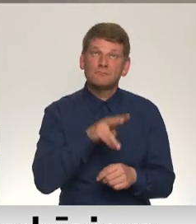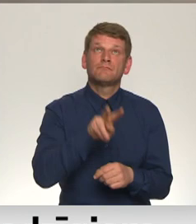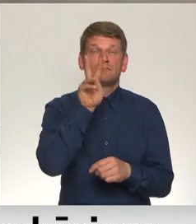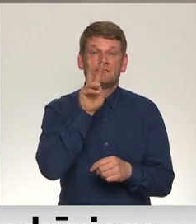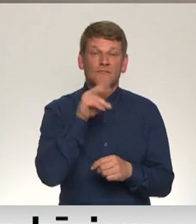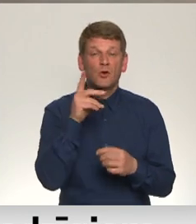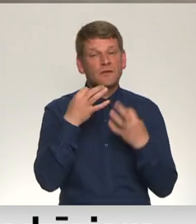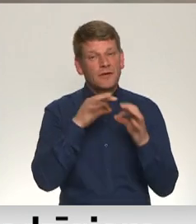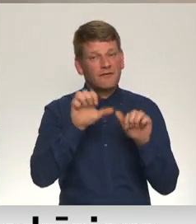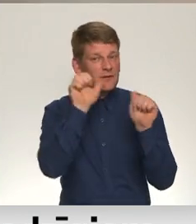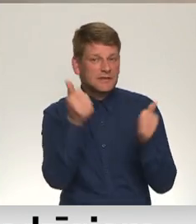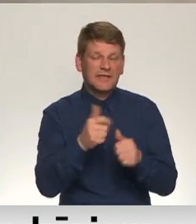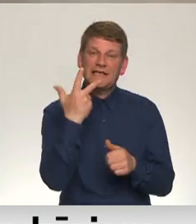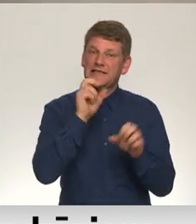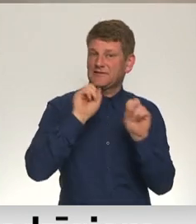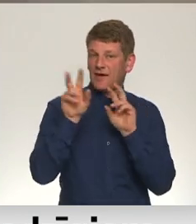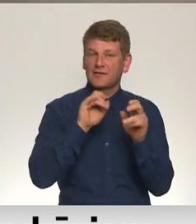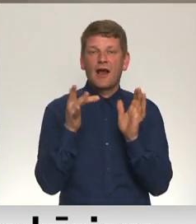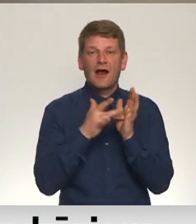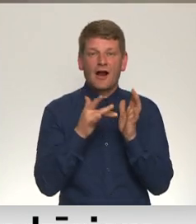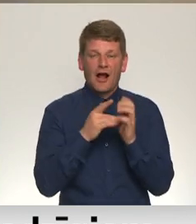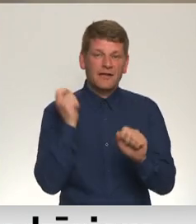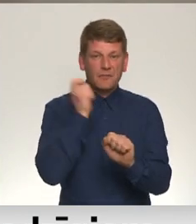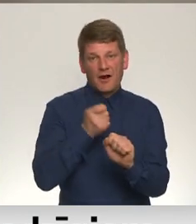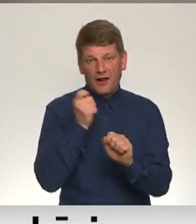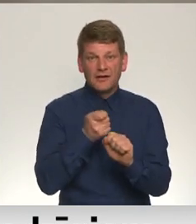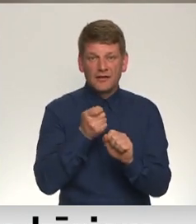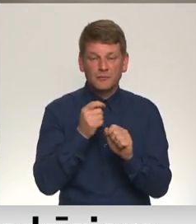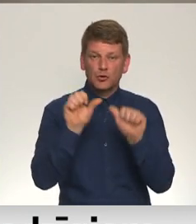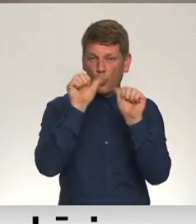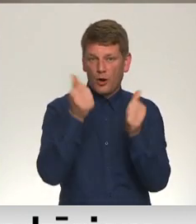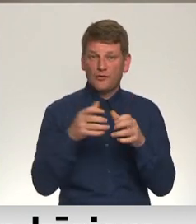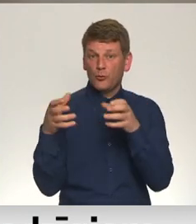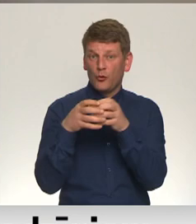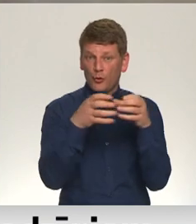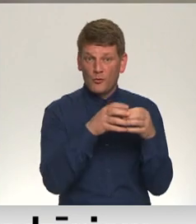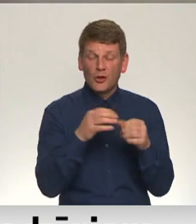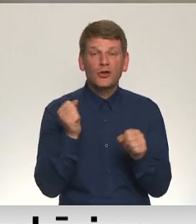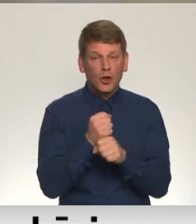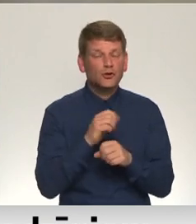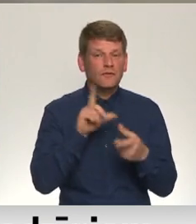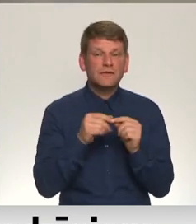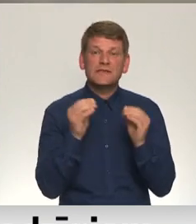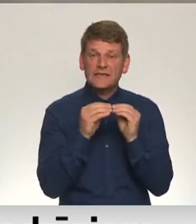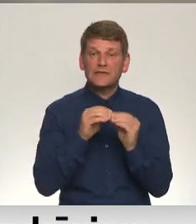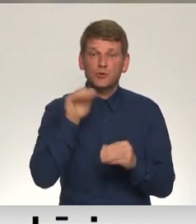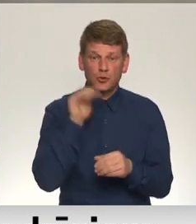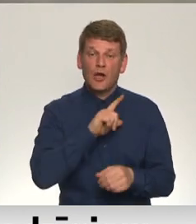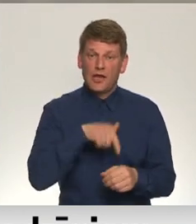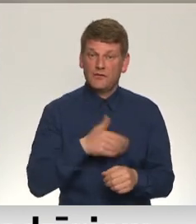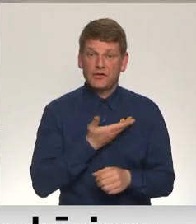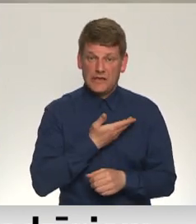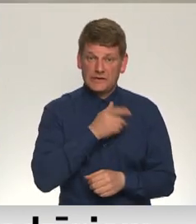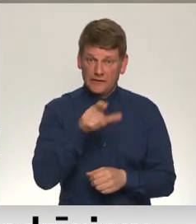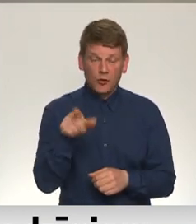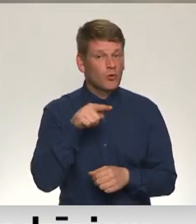Uz brīvības tēlu, uz trim zvaigznēm vai kādu no granītā kaltajām skulptūru grupām. Taču vismaz 10 000 Latvijas